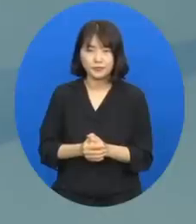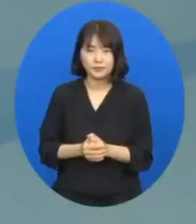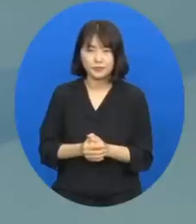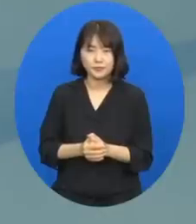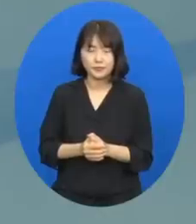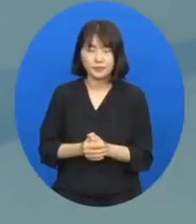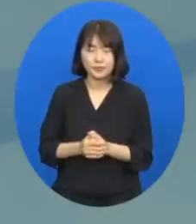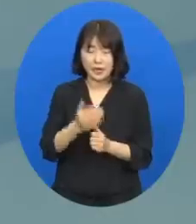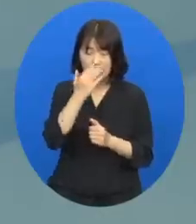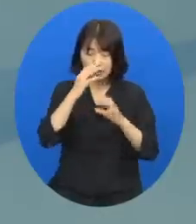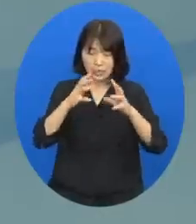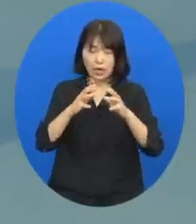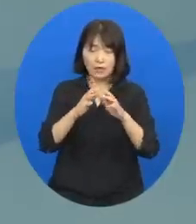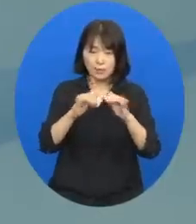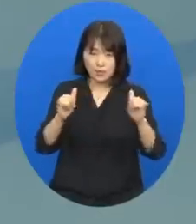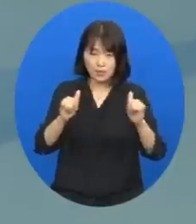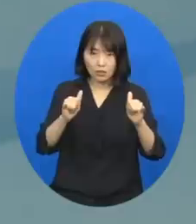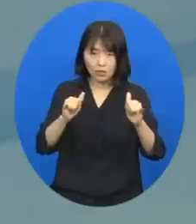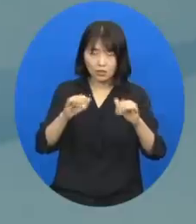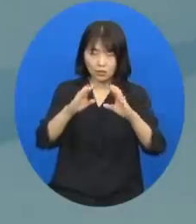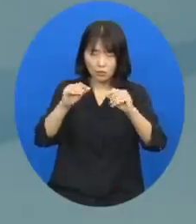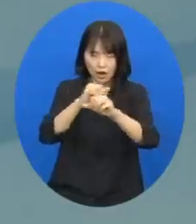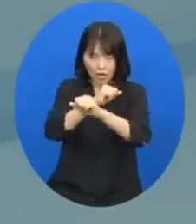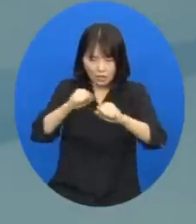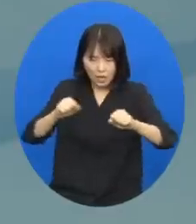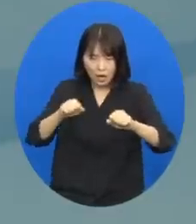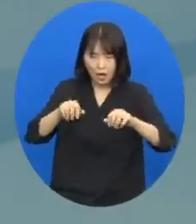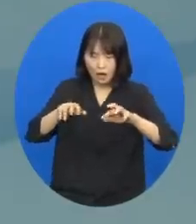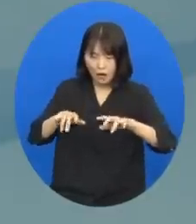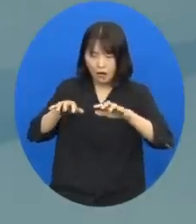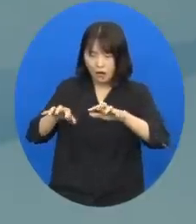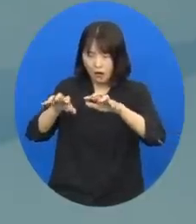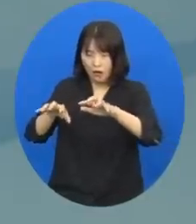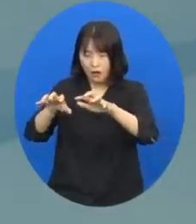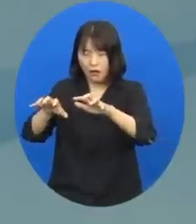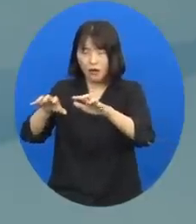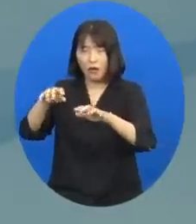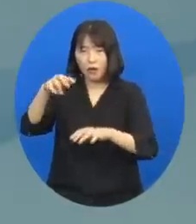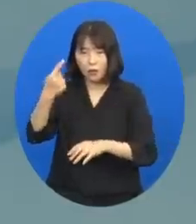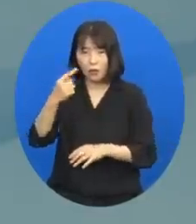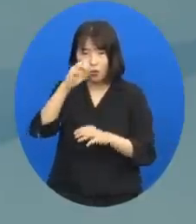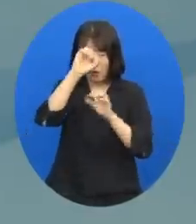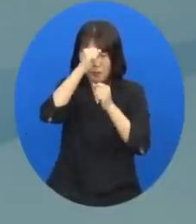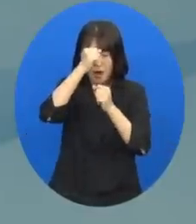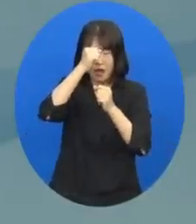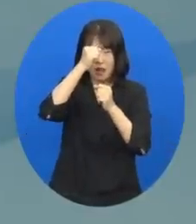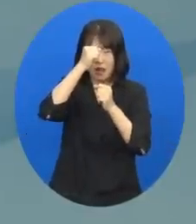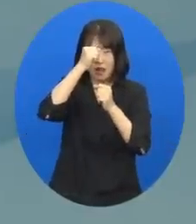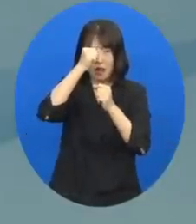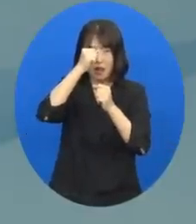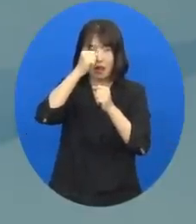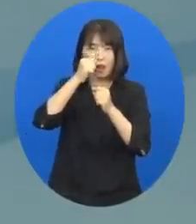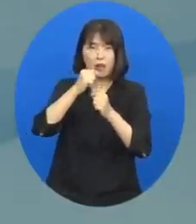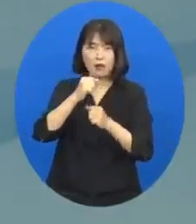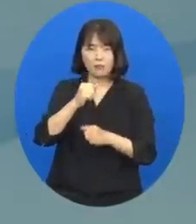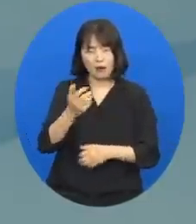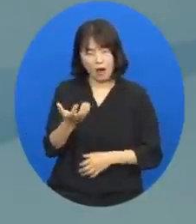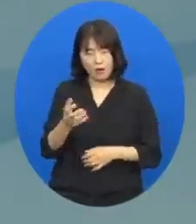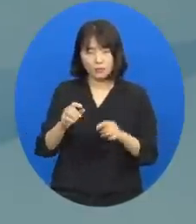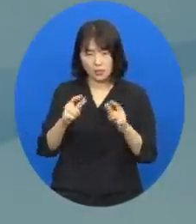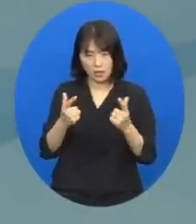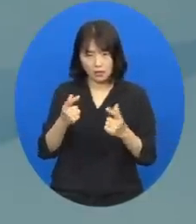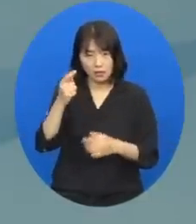바로도 발이 부르트고 않았다 이것은 무슨 얘기를 하는 거냐면 만남 안 먹고도 영양분이